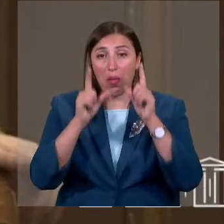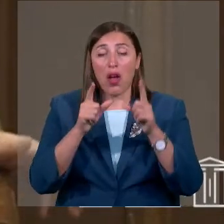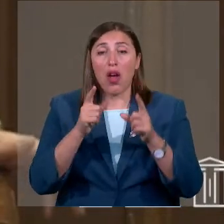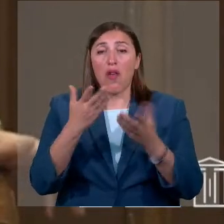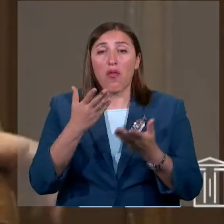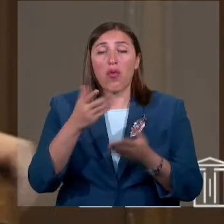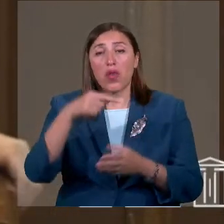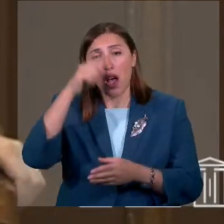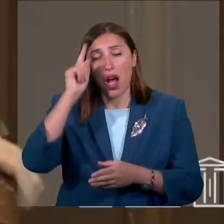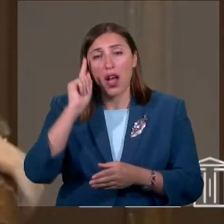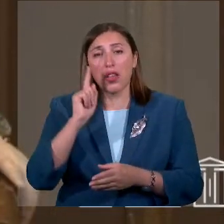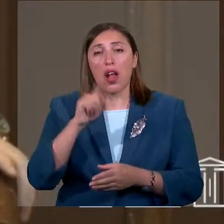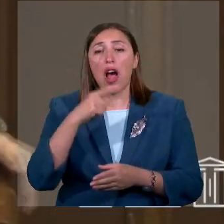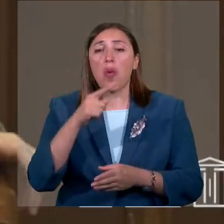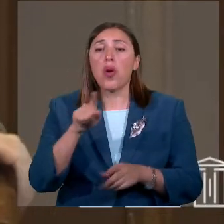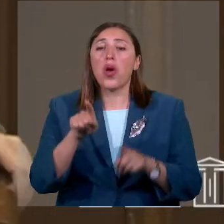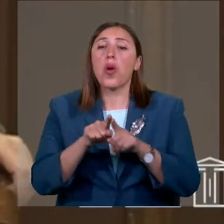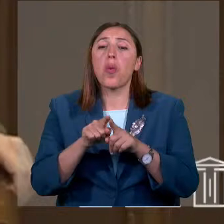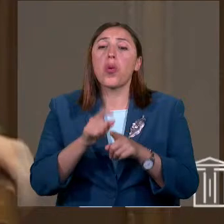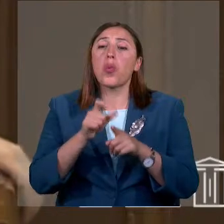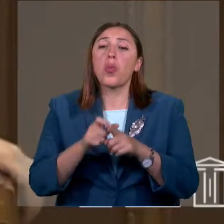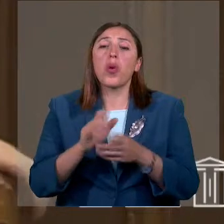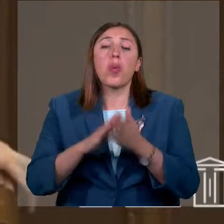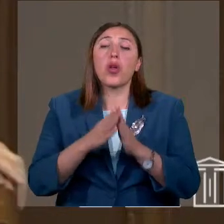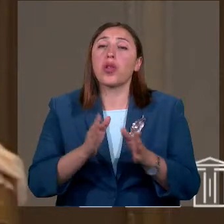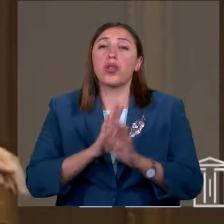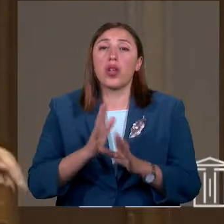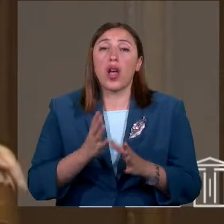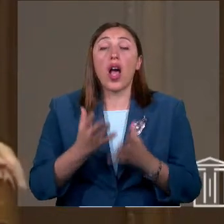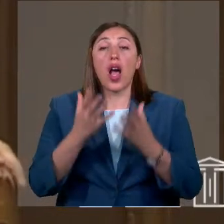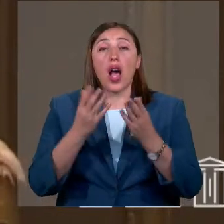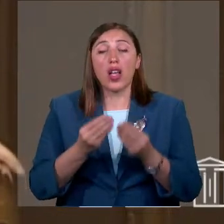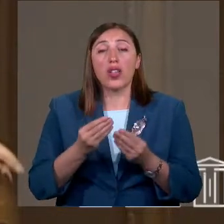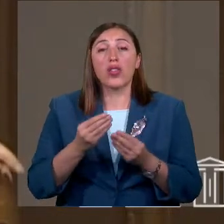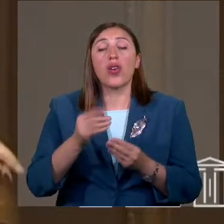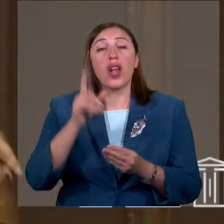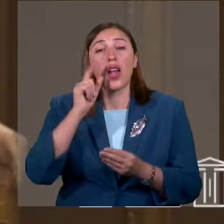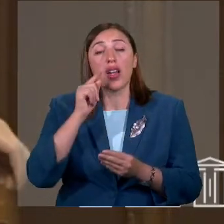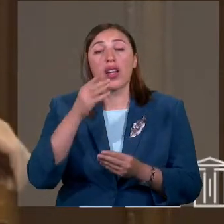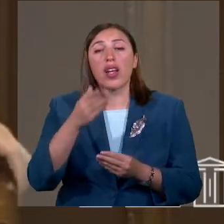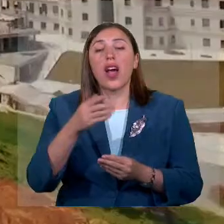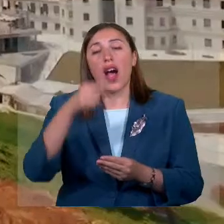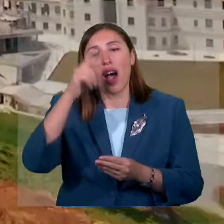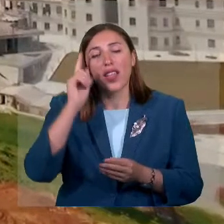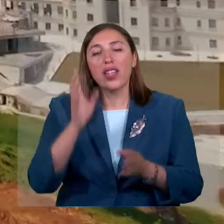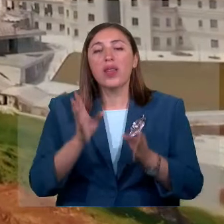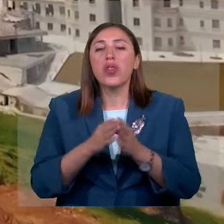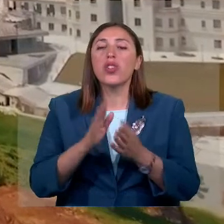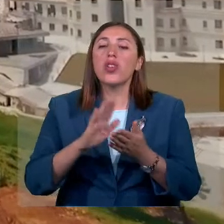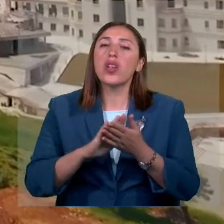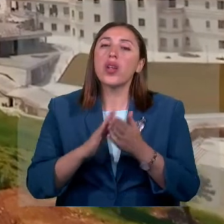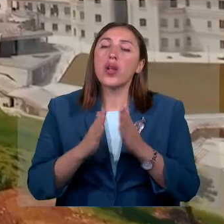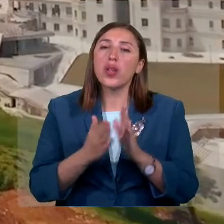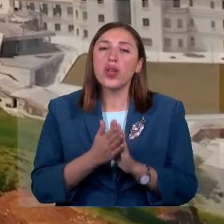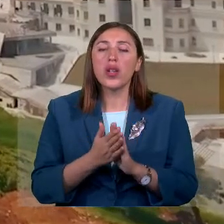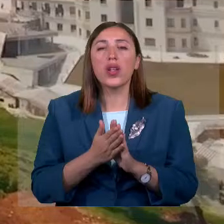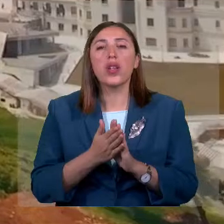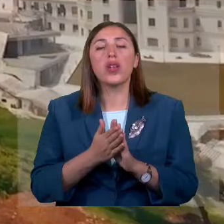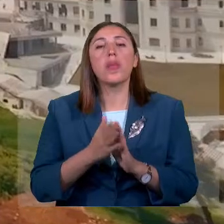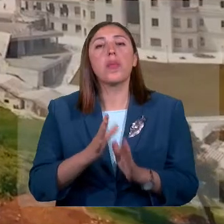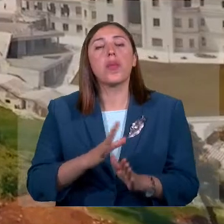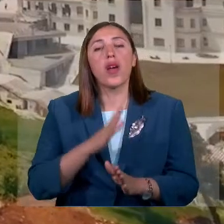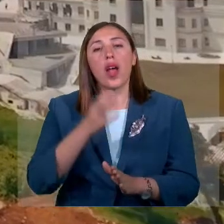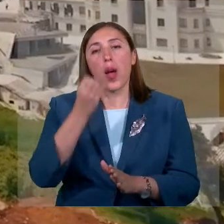հերքվում է փաստված բաներ։ Առ այսօր հայկական կողմը հրապարակային չէր հայտարարել, թե Ադրբեջանի հետ կոնկրետ պայմանավորվածություն կա Բաքվի